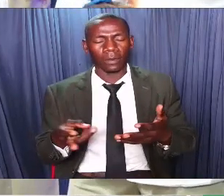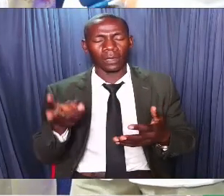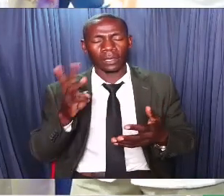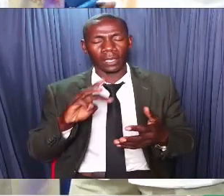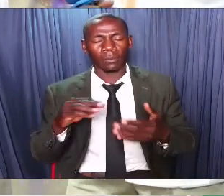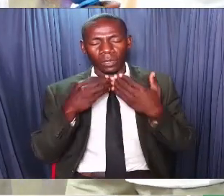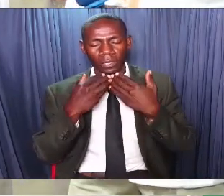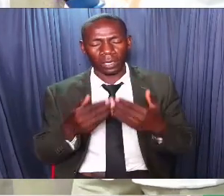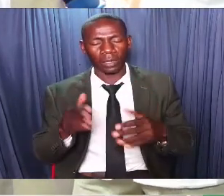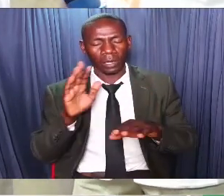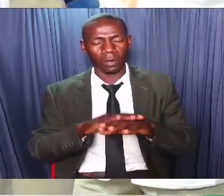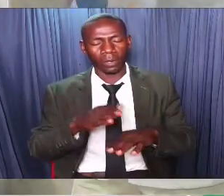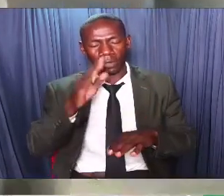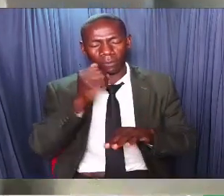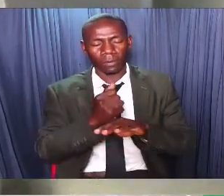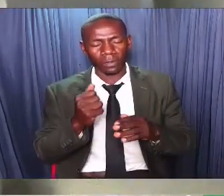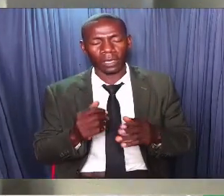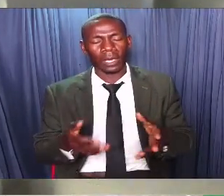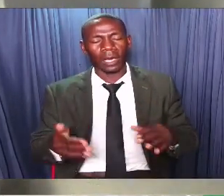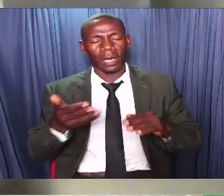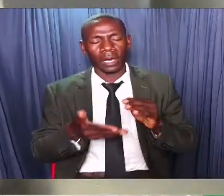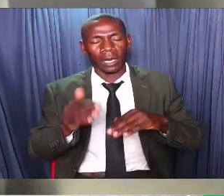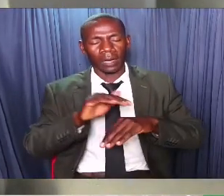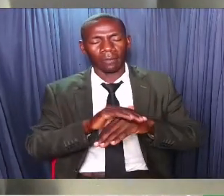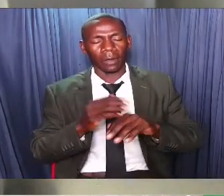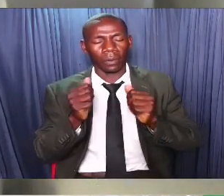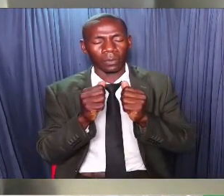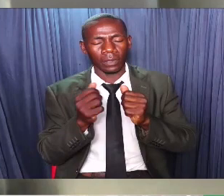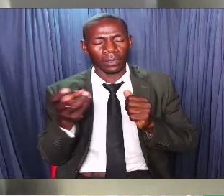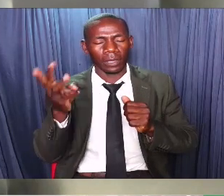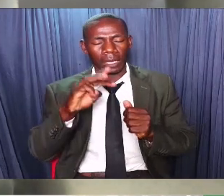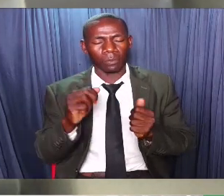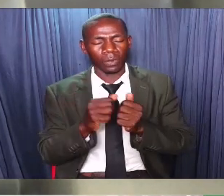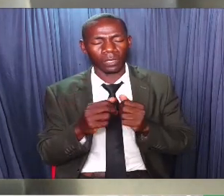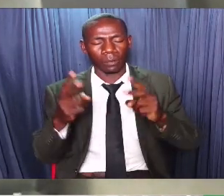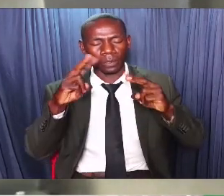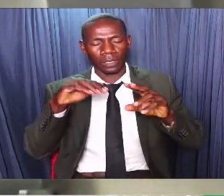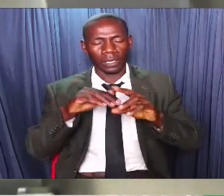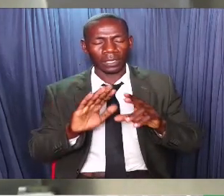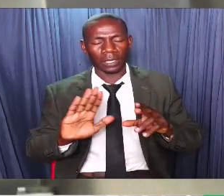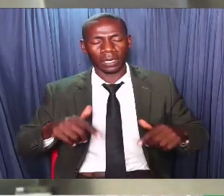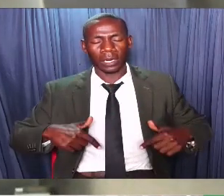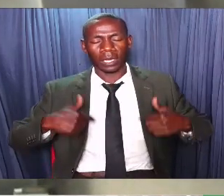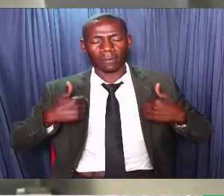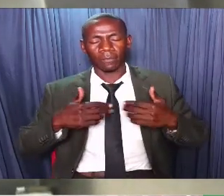Asante Bwana Mungu wa katika Kristo Bwana wetu. Nakushukuru Mungu wetu.